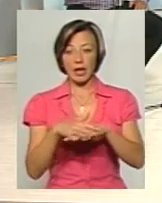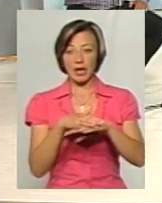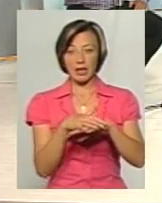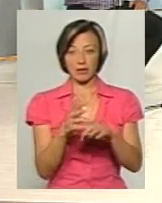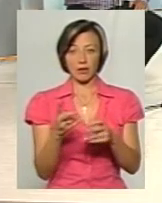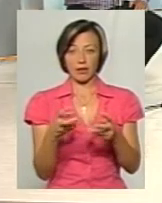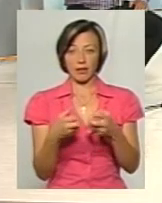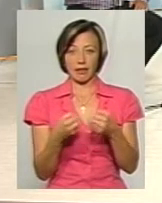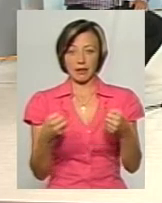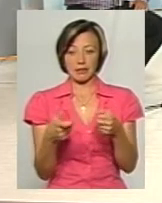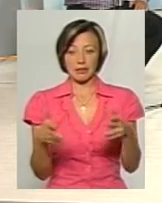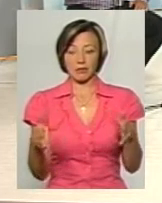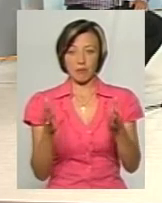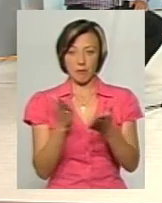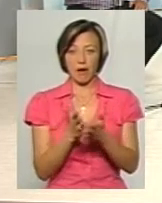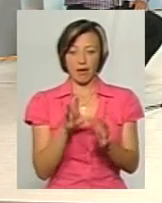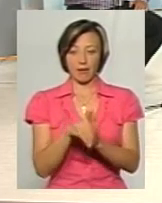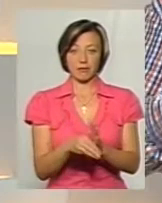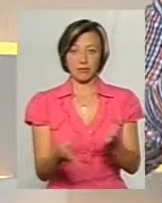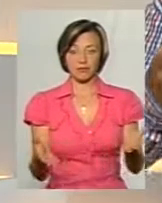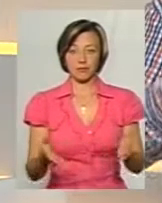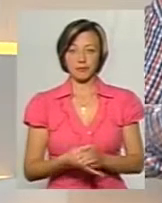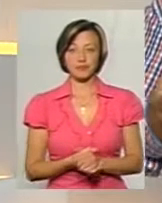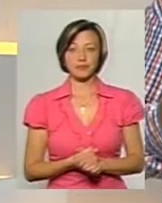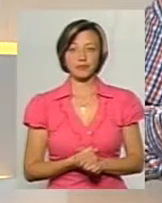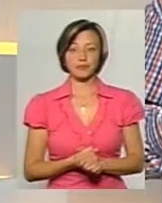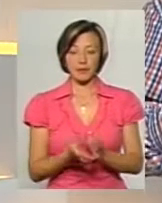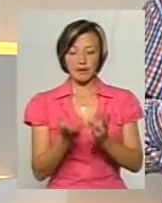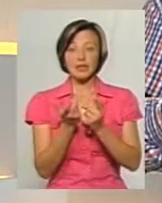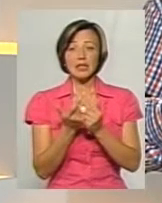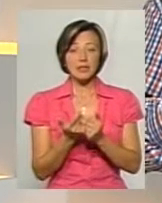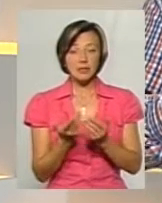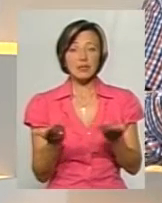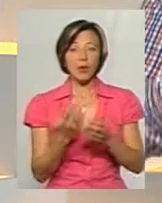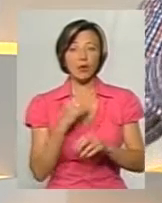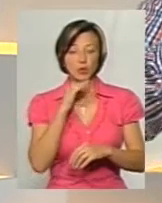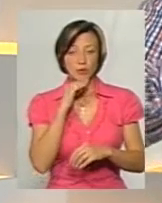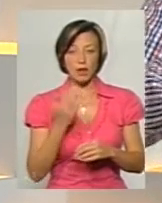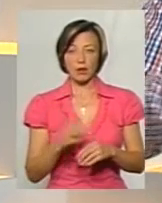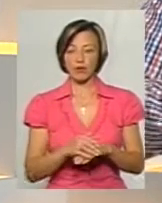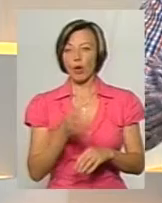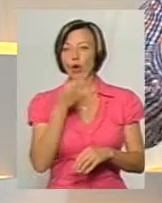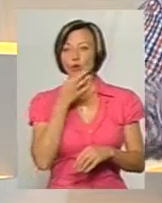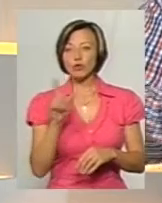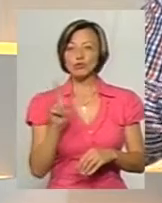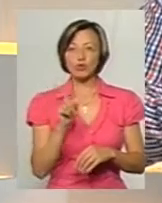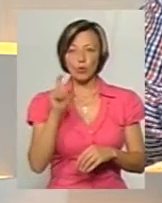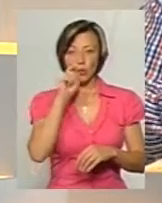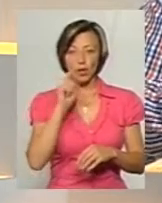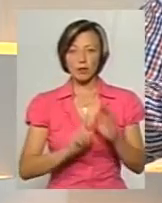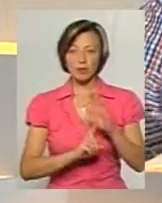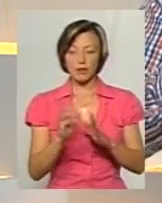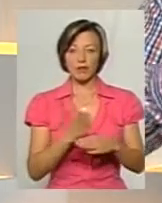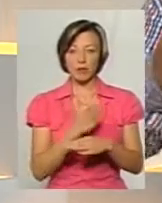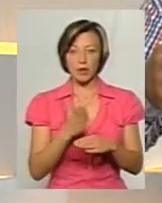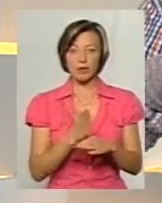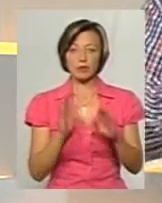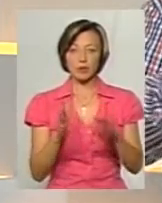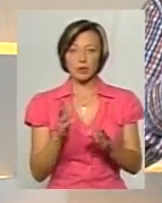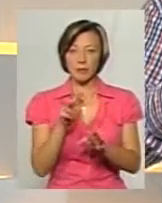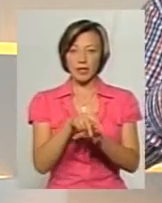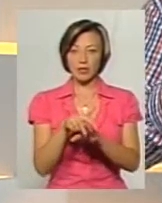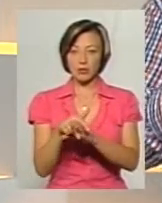ж не резиновий, він же ж має якусь певну вартість і кількість. Тому будь-що Україна, якщо почне виробляти, ми будемо тиснути